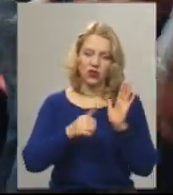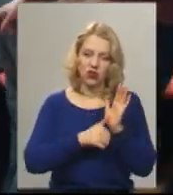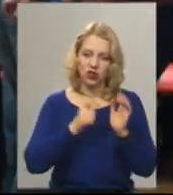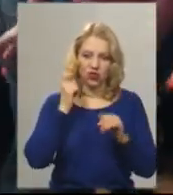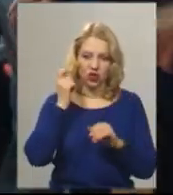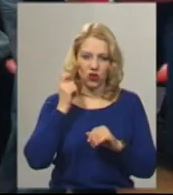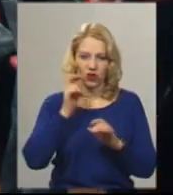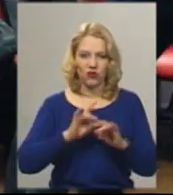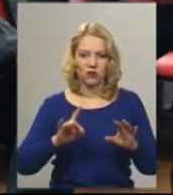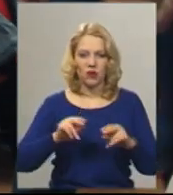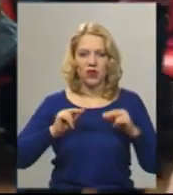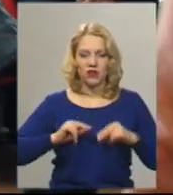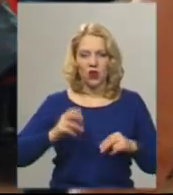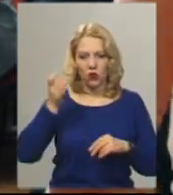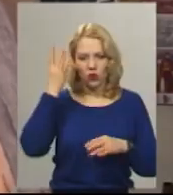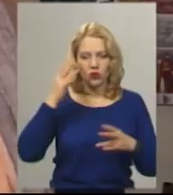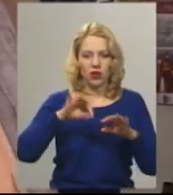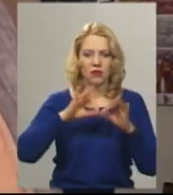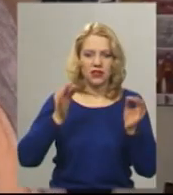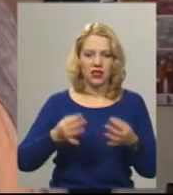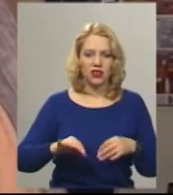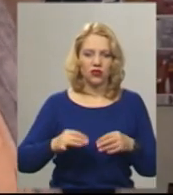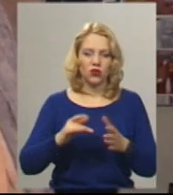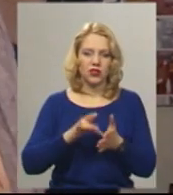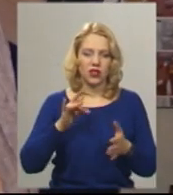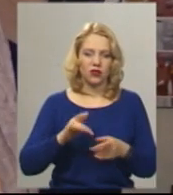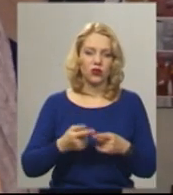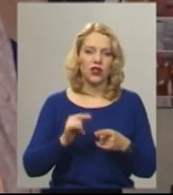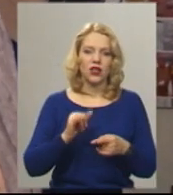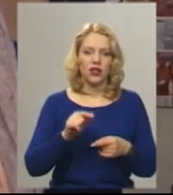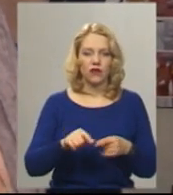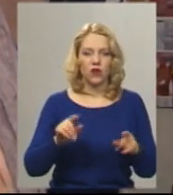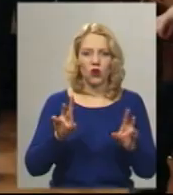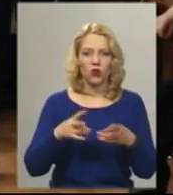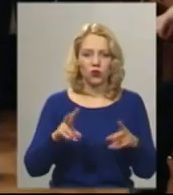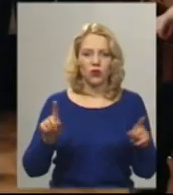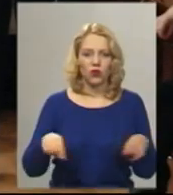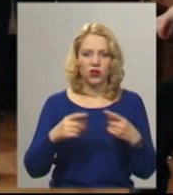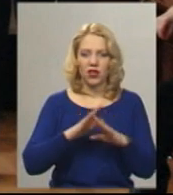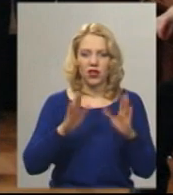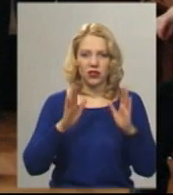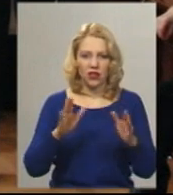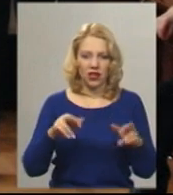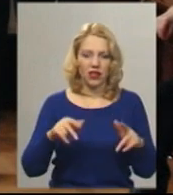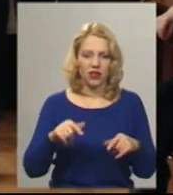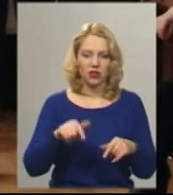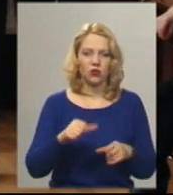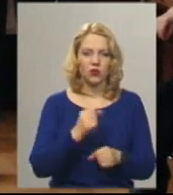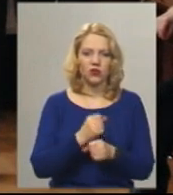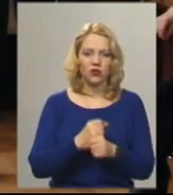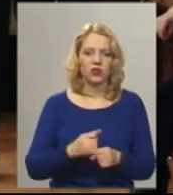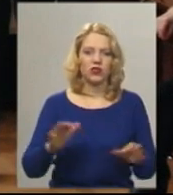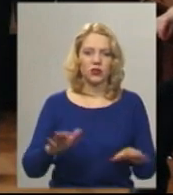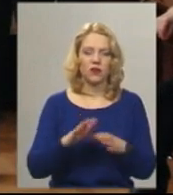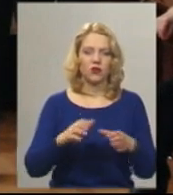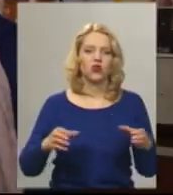розповідає працівниця культурно-мистецького центру «Ветеран» Зоя Михайлова. Додає, у клубі організовують не тільки танці. Тут функціонує співочий колектив, а